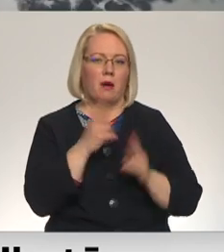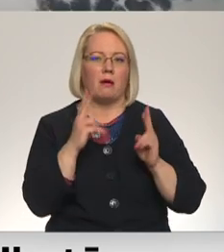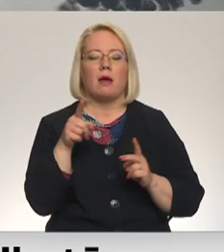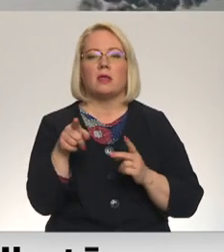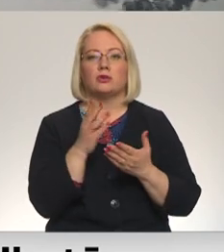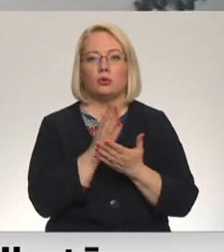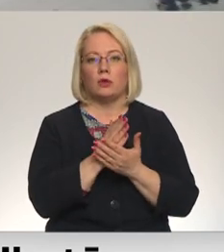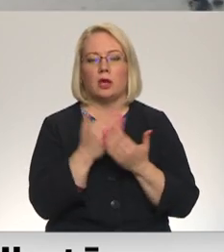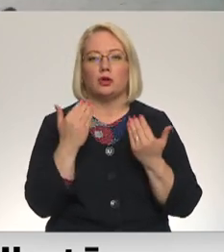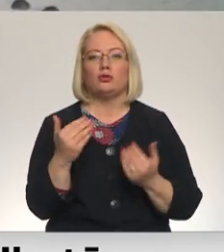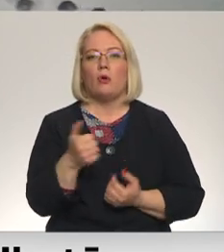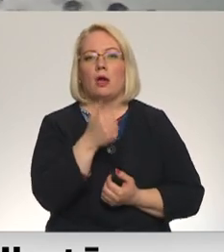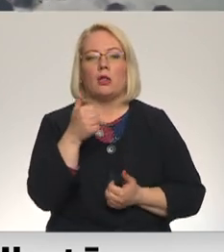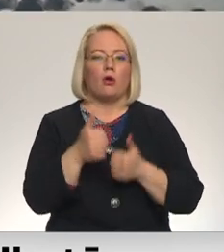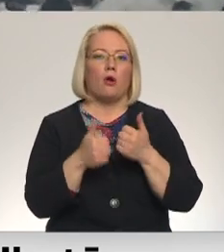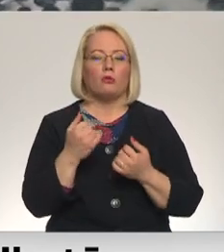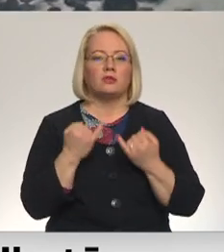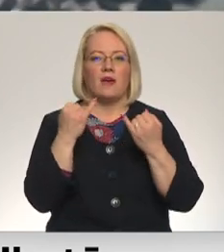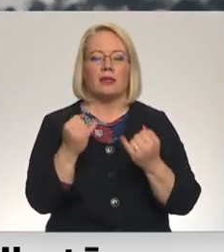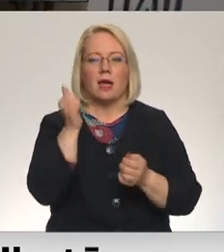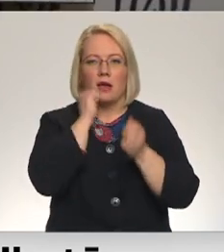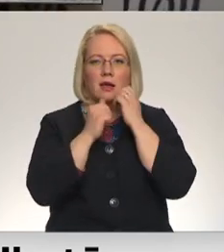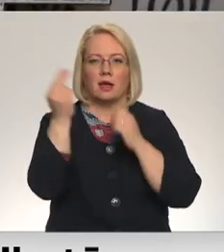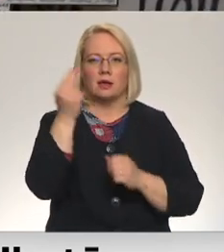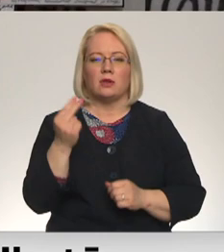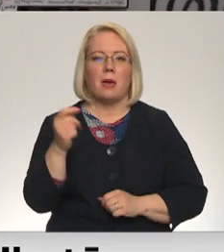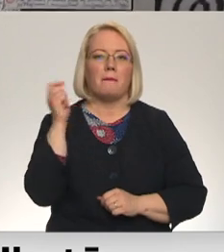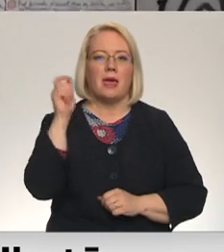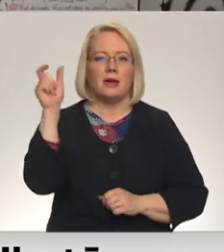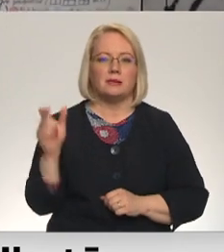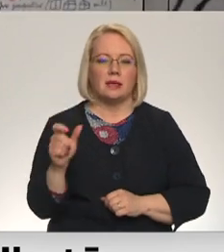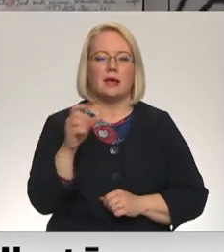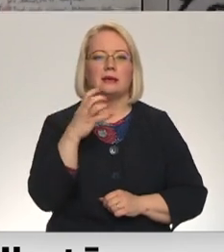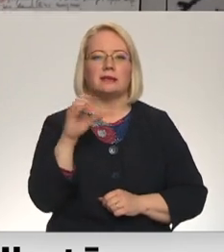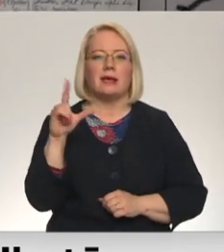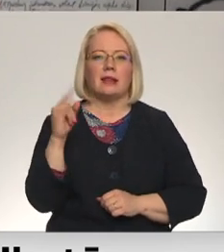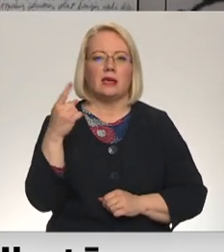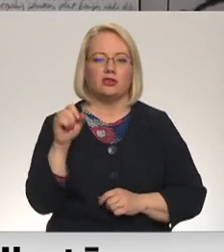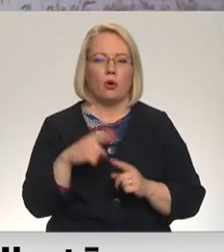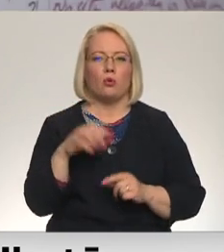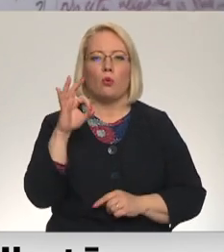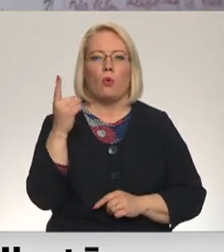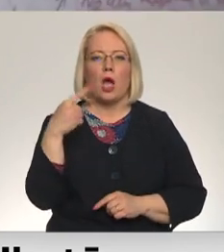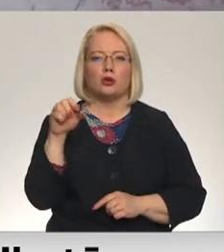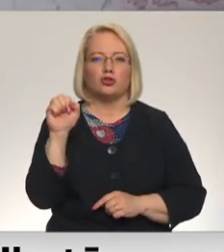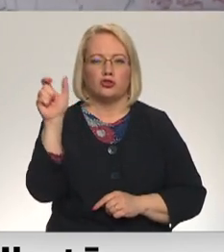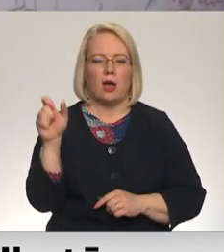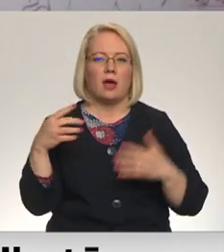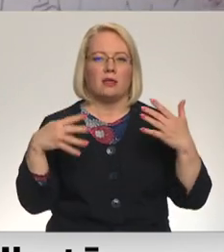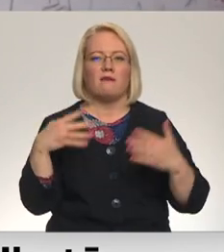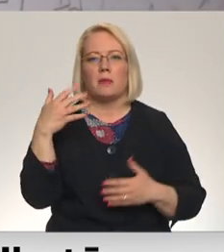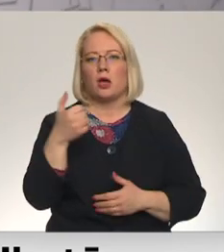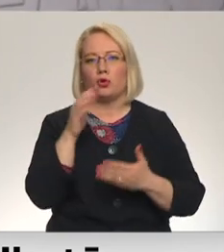notiek. Šogad konkurss ir veltījums karikatūristu Gunāra Bērziņa, Gunāra Cīlīša un Ērika Oša 95.